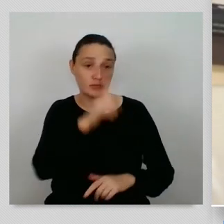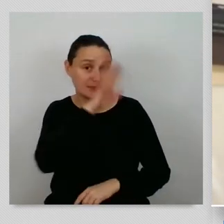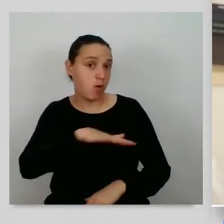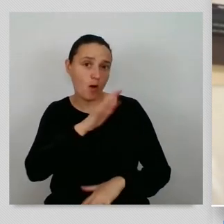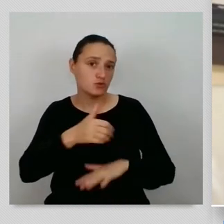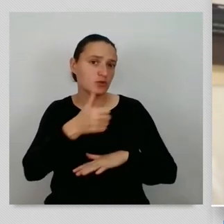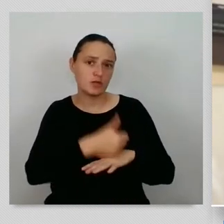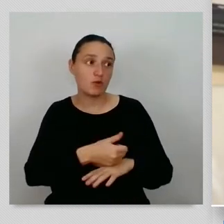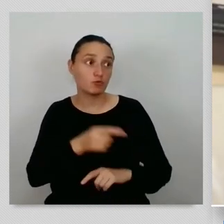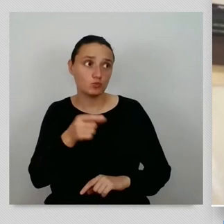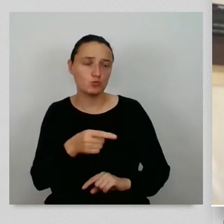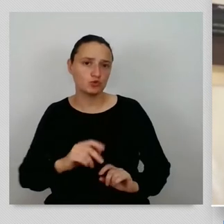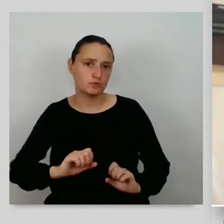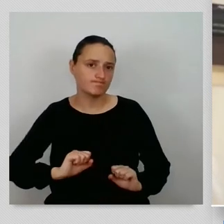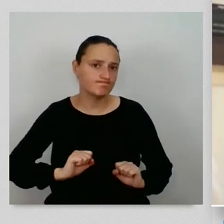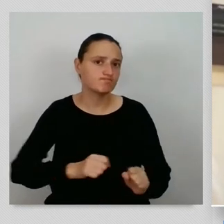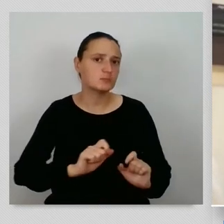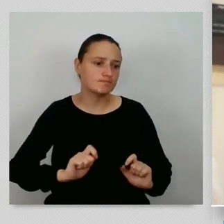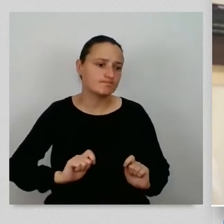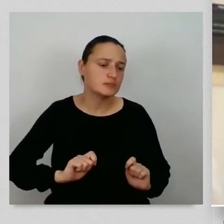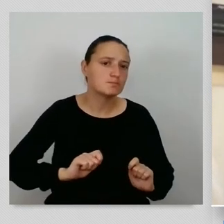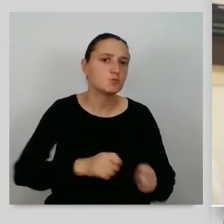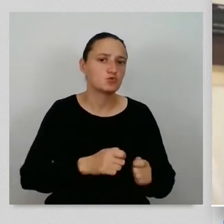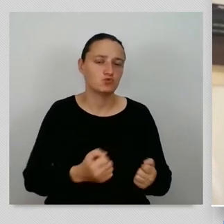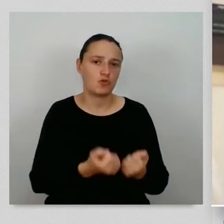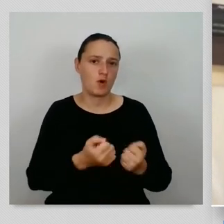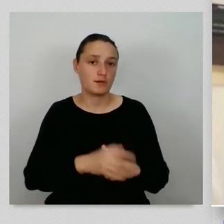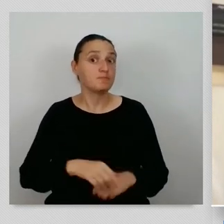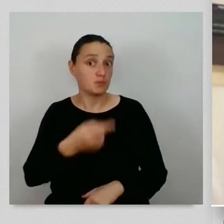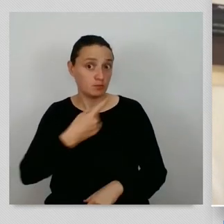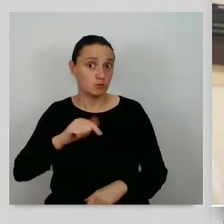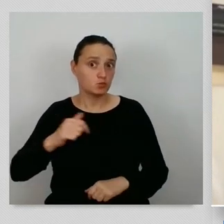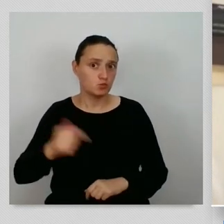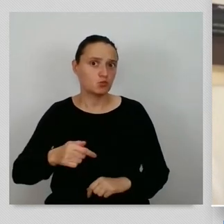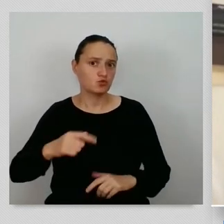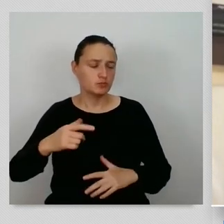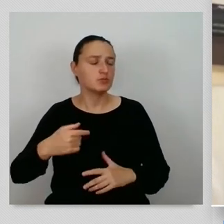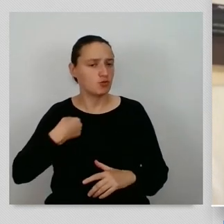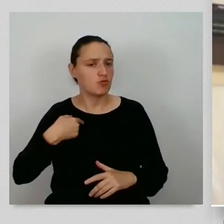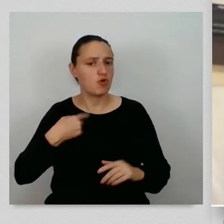bo my z tym musimy się zmierzyć, żeby